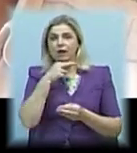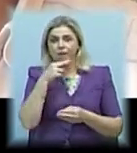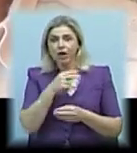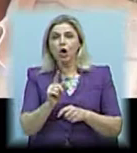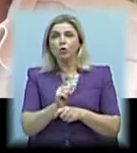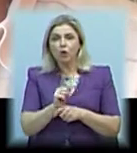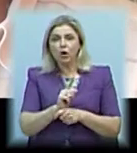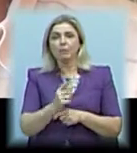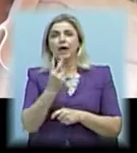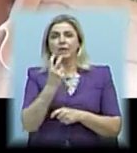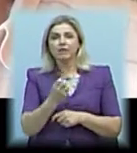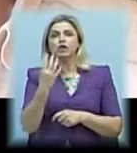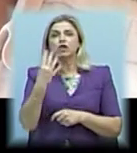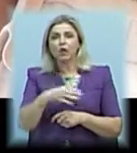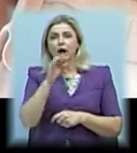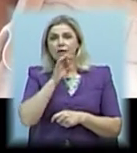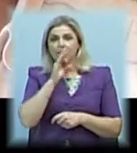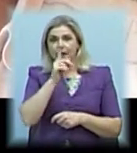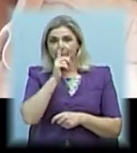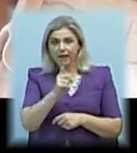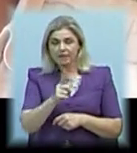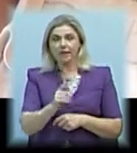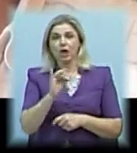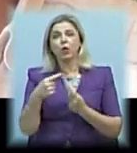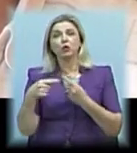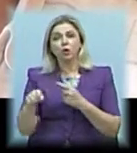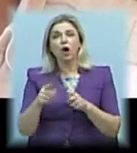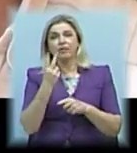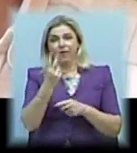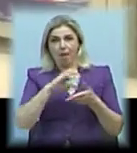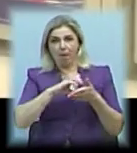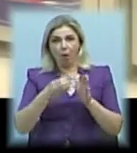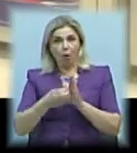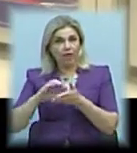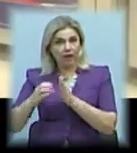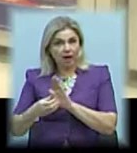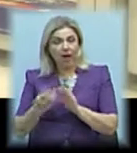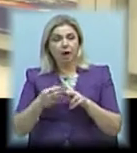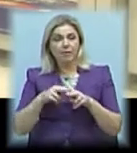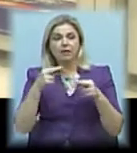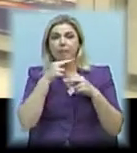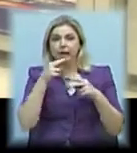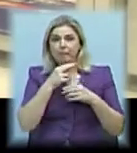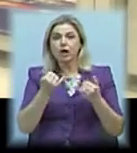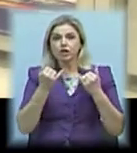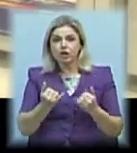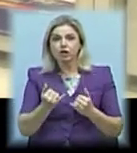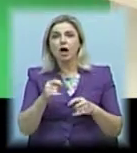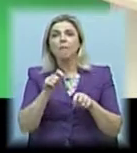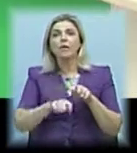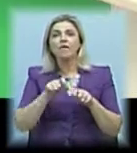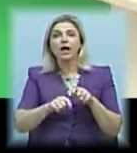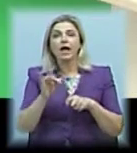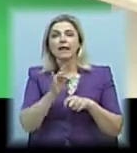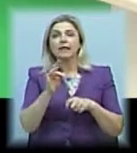міфортику – 240 пігулок у місяць. І прографу так само. Ну, дві пачки. Саме ці препарати зараз проходять